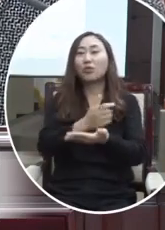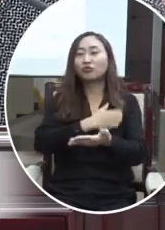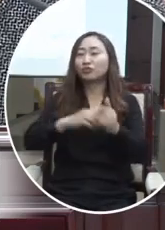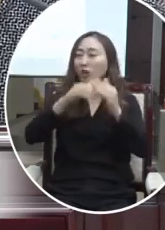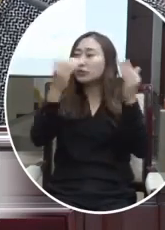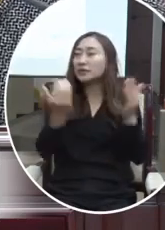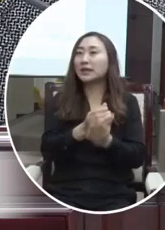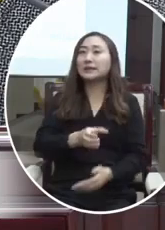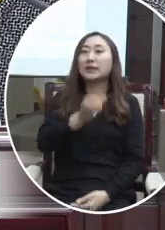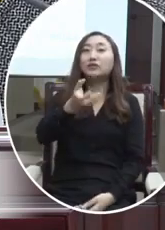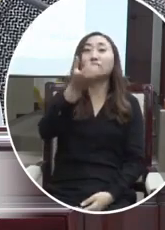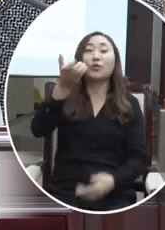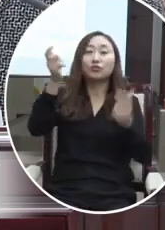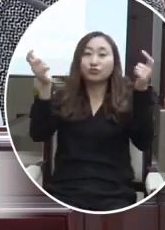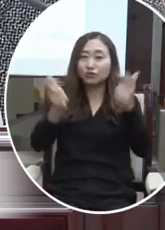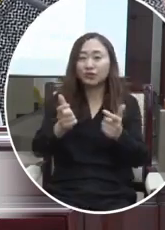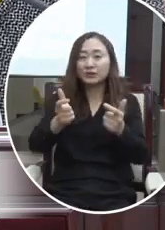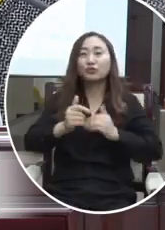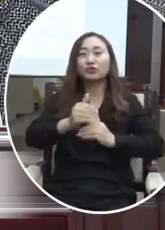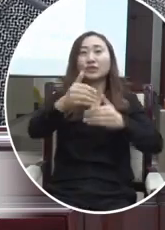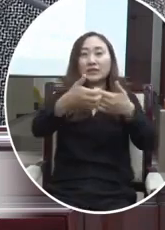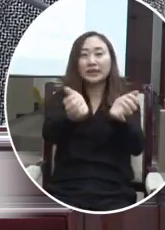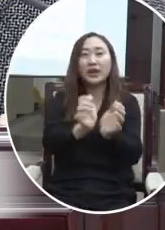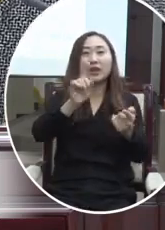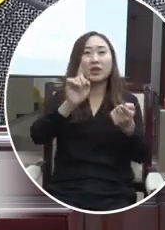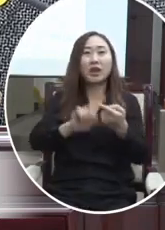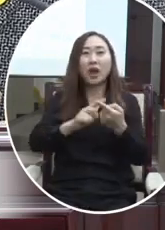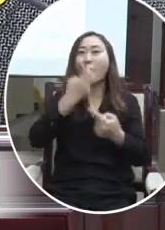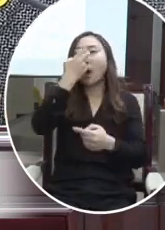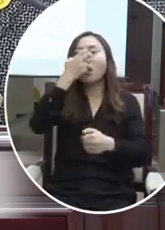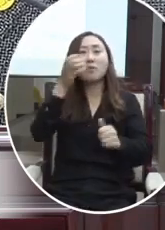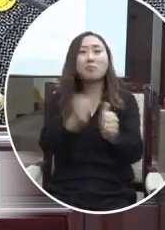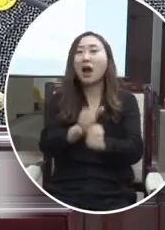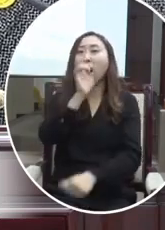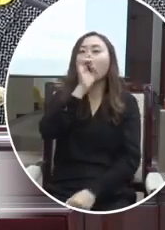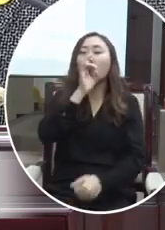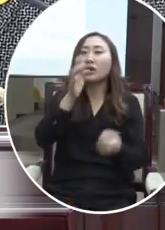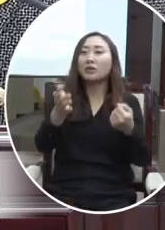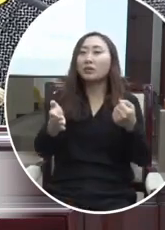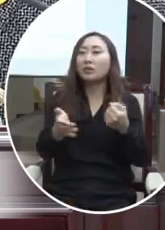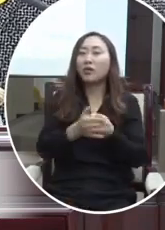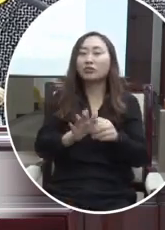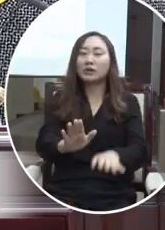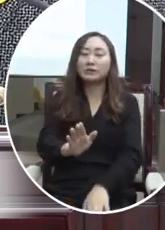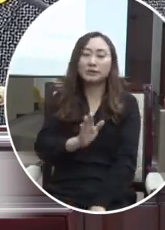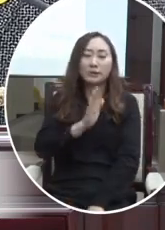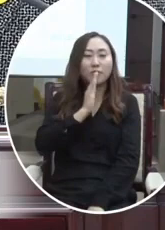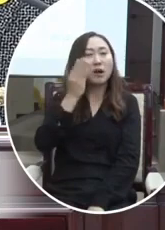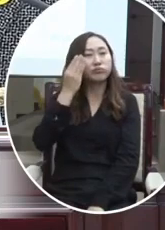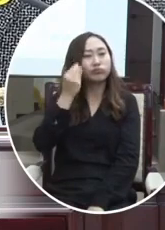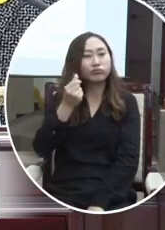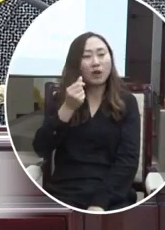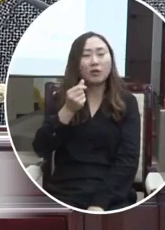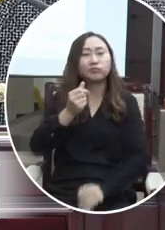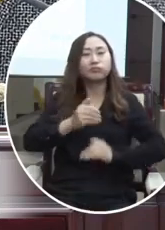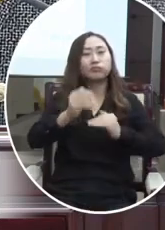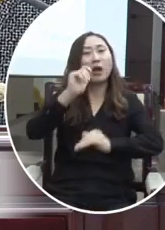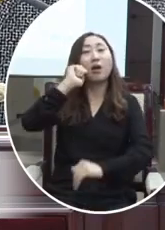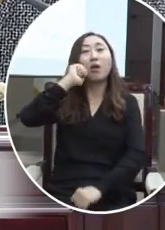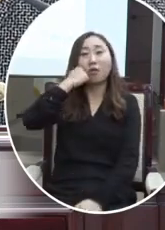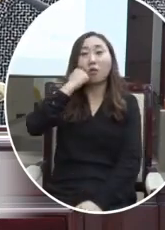구청 전반에 탄소중립추진단의 업무 관리 및 감독 권한이 미치지 않아 제대로 시행하기